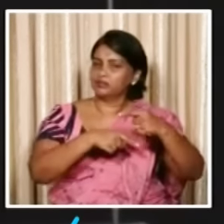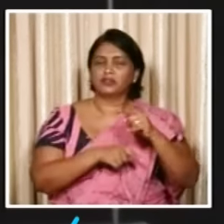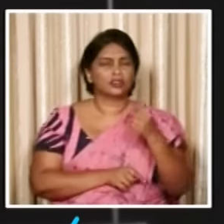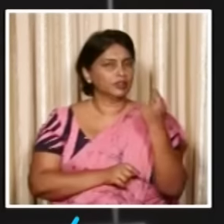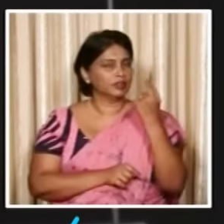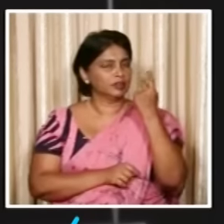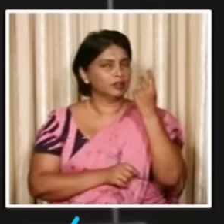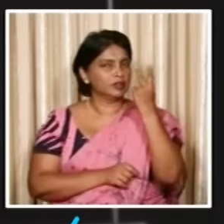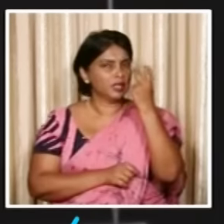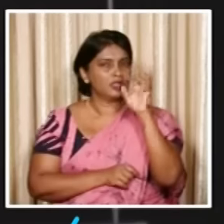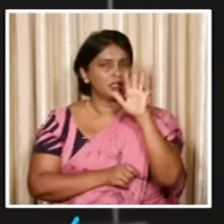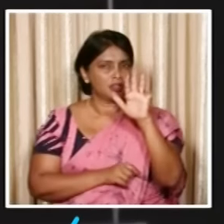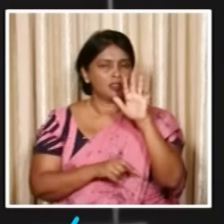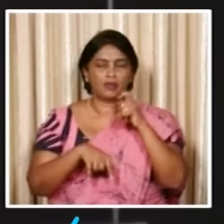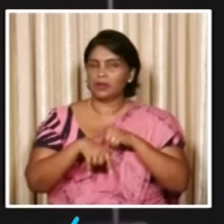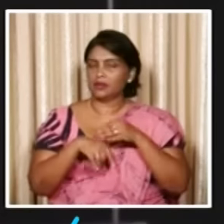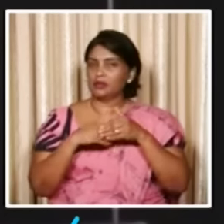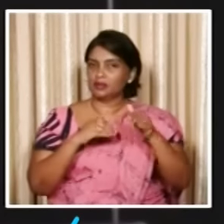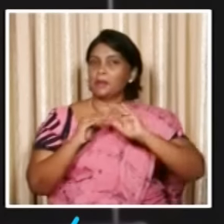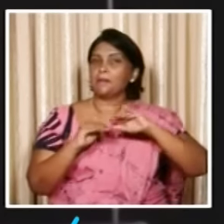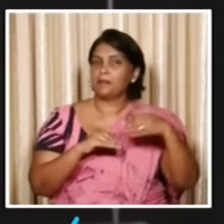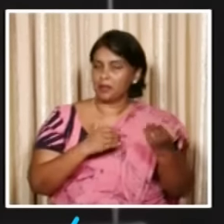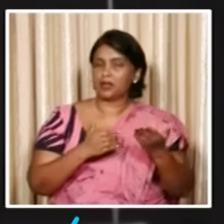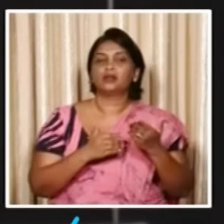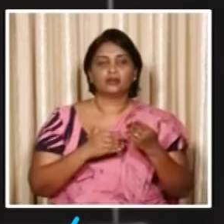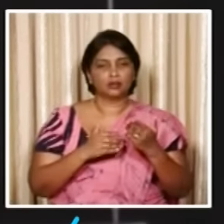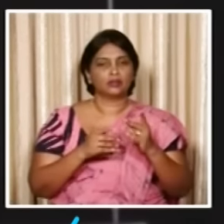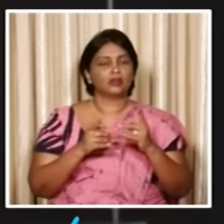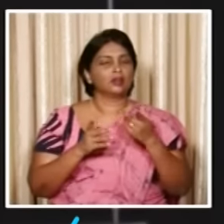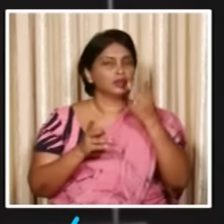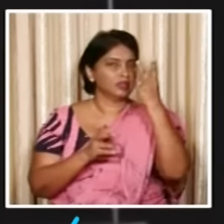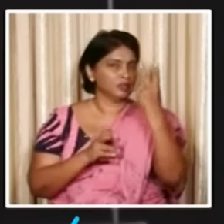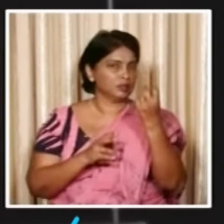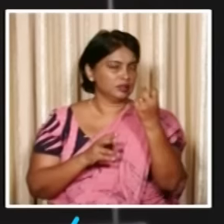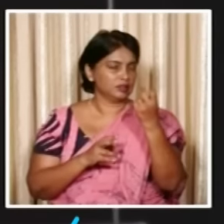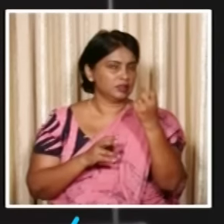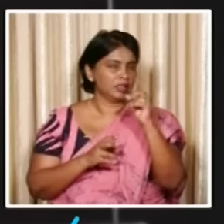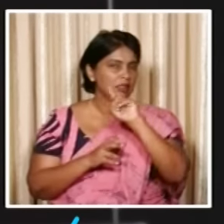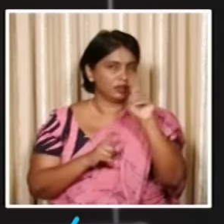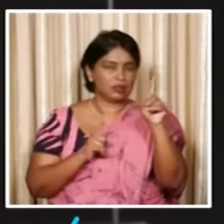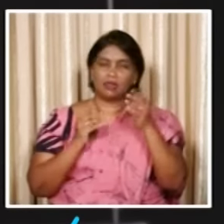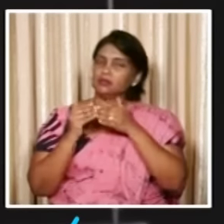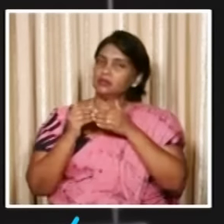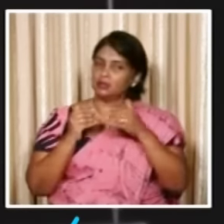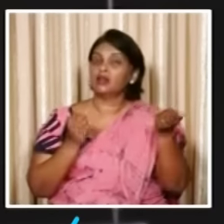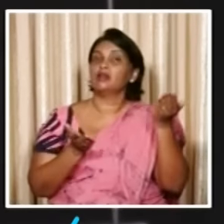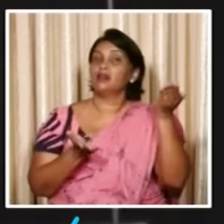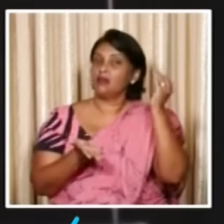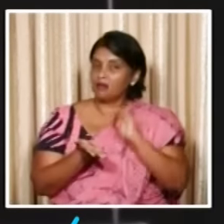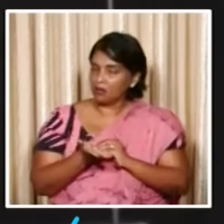போர் முடிவுக்கு கொண்டு வரப்பட்ட பின்னர் 2010 அப்பகுதியில் மீள குடியேறிய மக்கள்